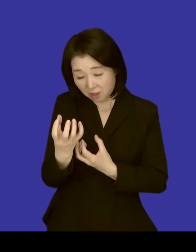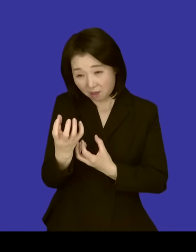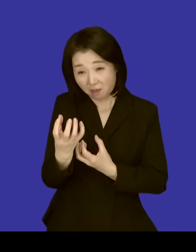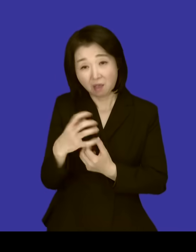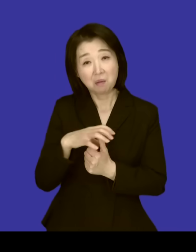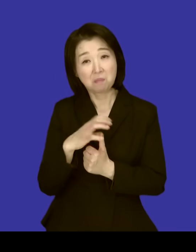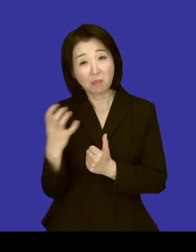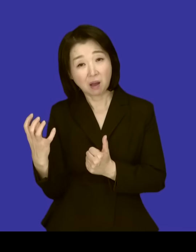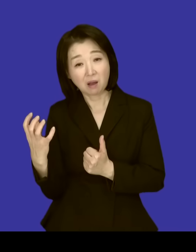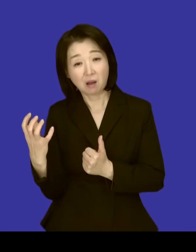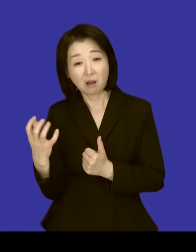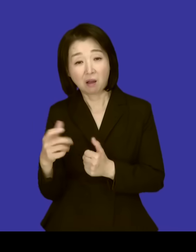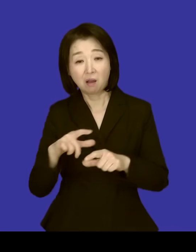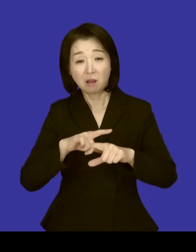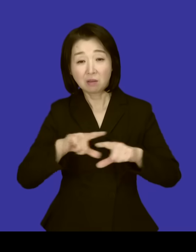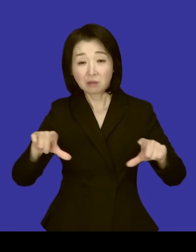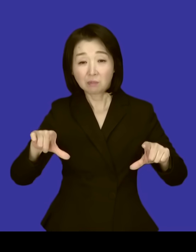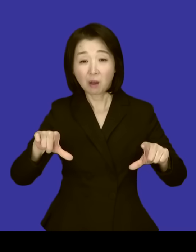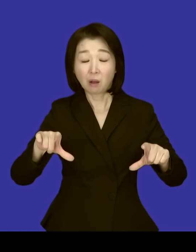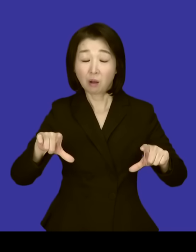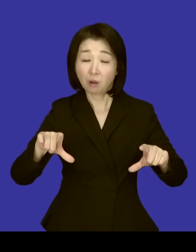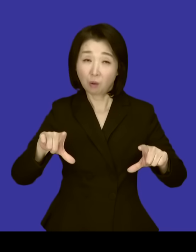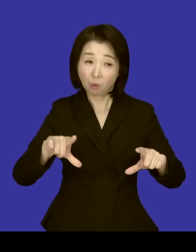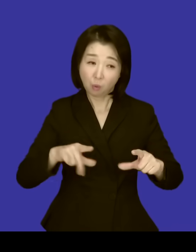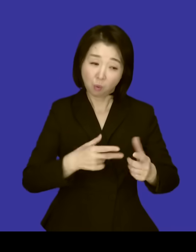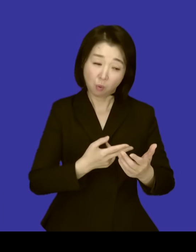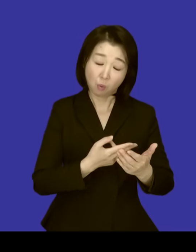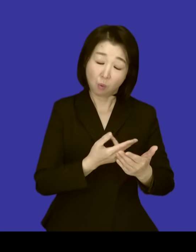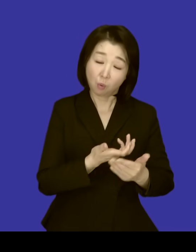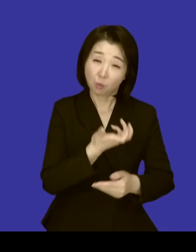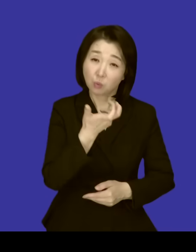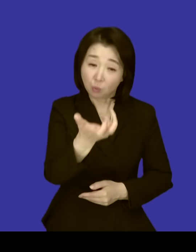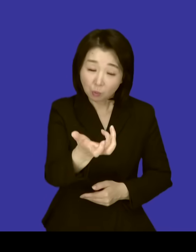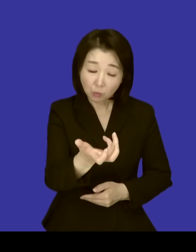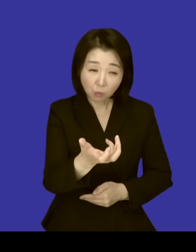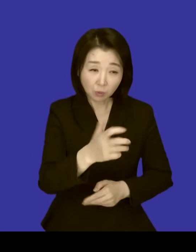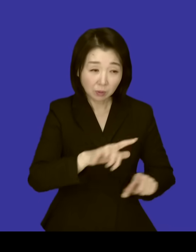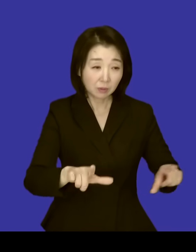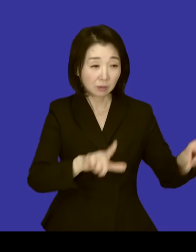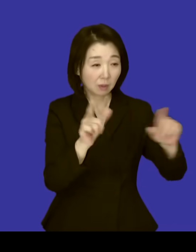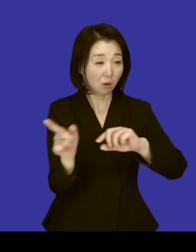이제 일반 병동으로 가고 일상을 회복하는 모습이 굉장히